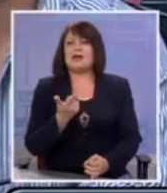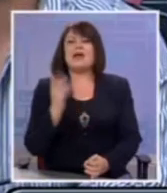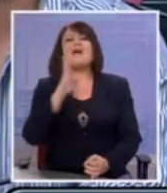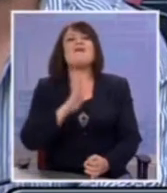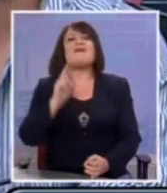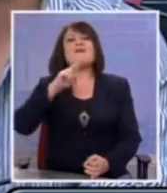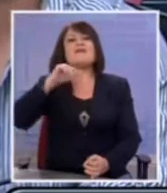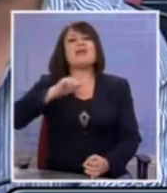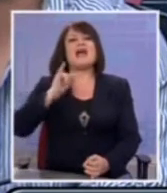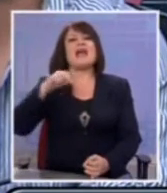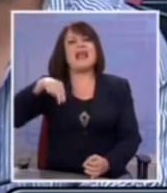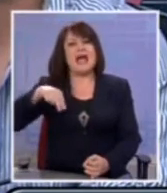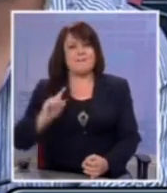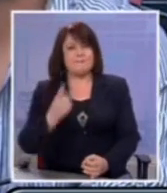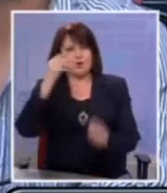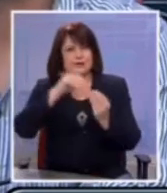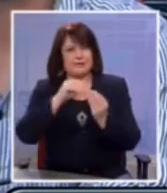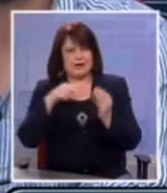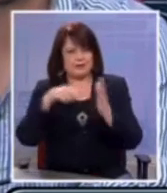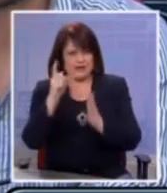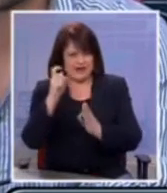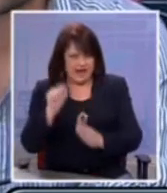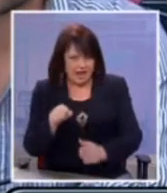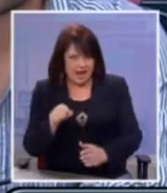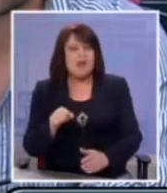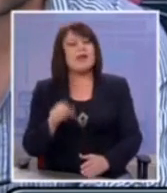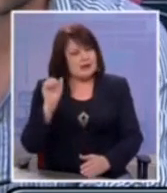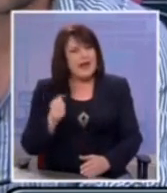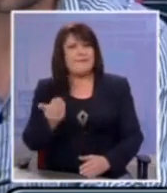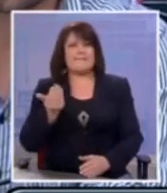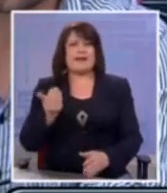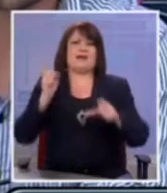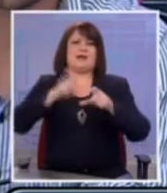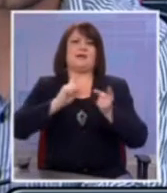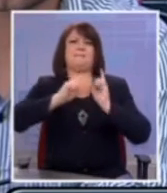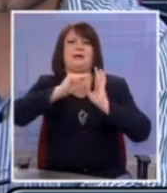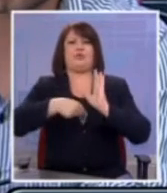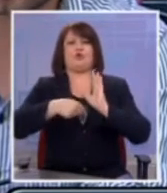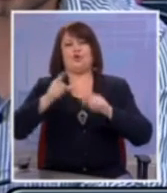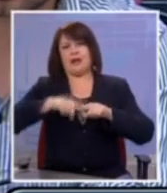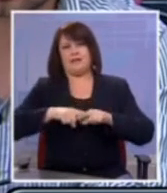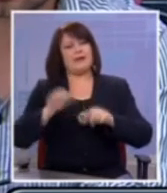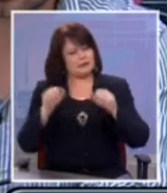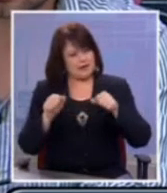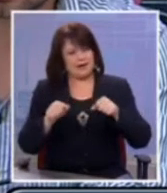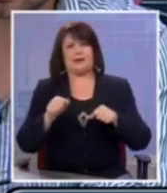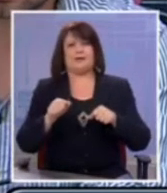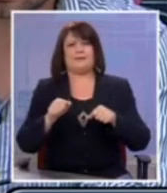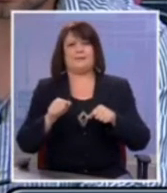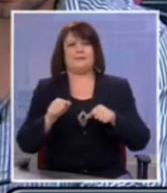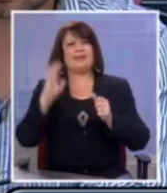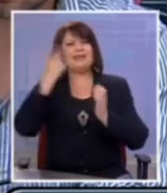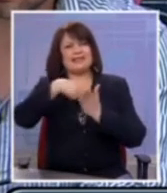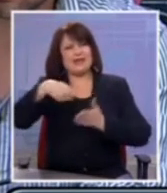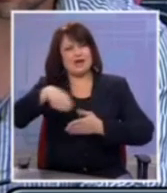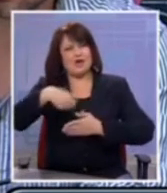Βράιλα, 1η Απριλίου του 2010. Ακριβώς. Πρώτη συμπαγωγή της χώρας στο μνημόνιο. Ακριβώς, κύριε Πρόεδρε. Εντός της